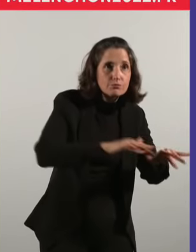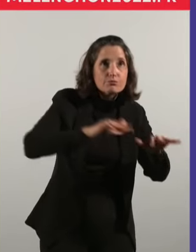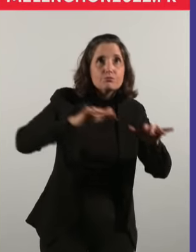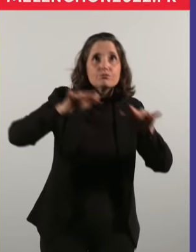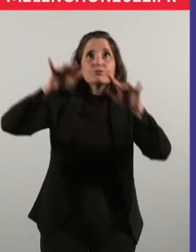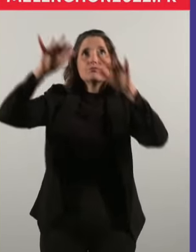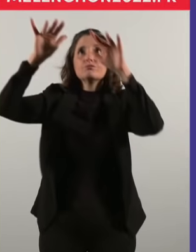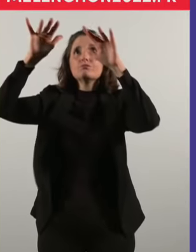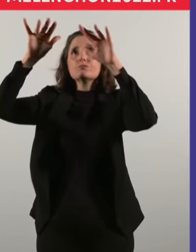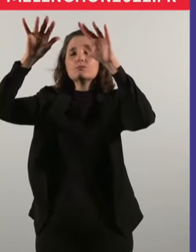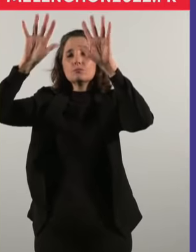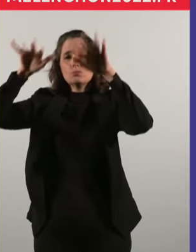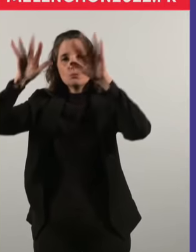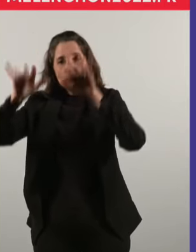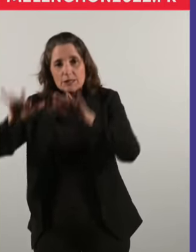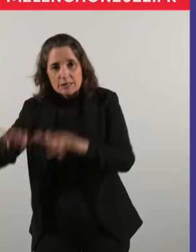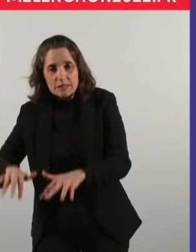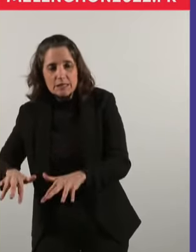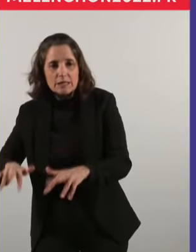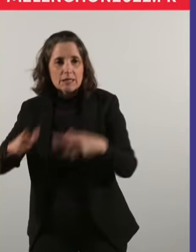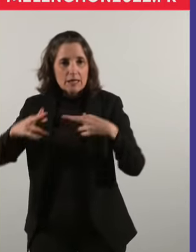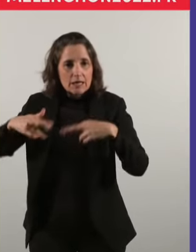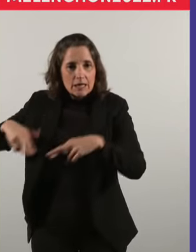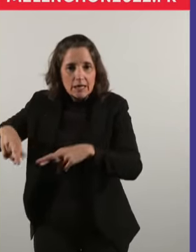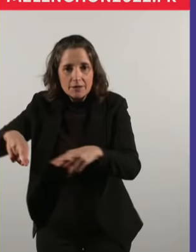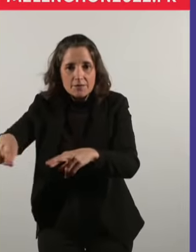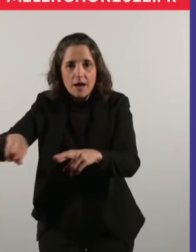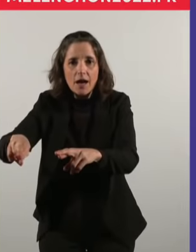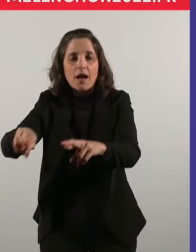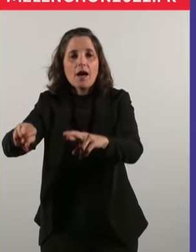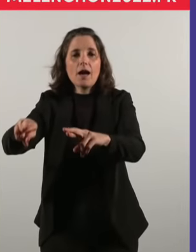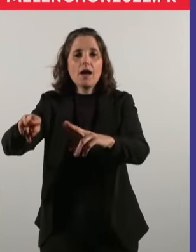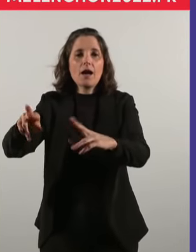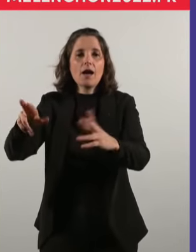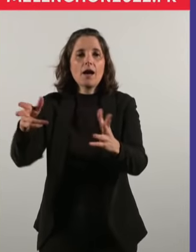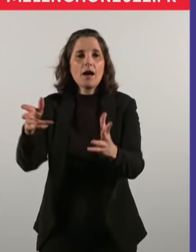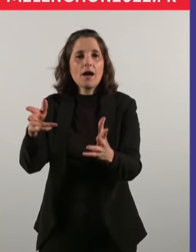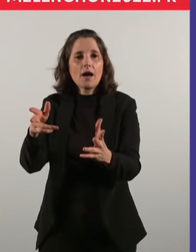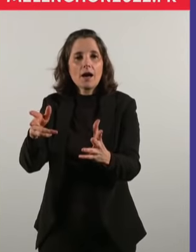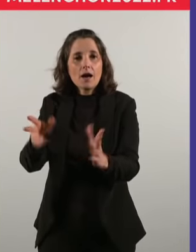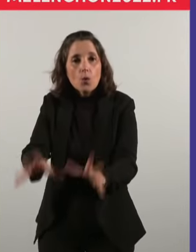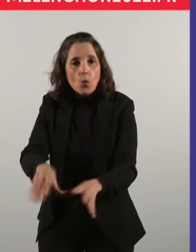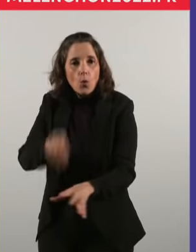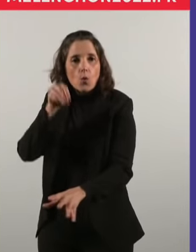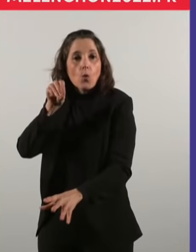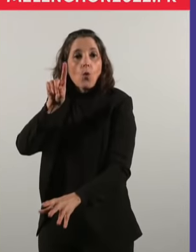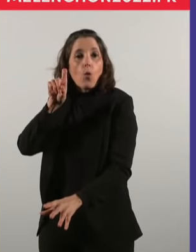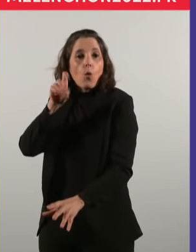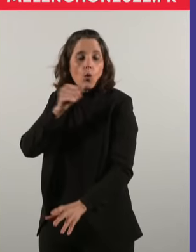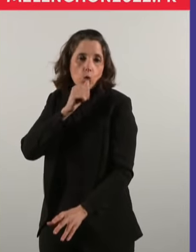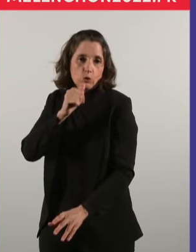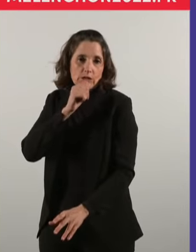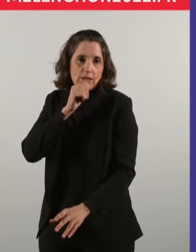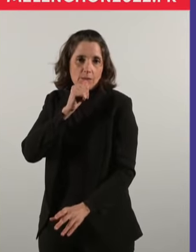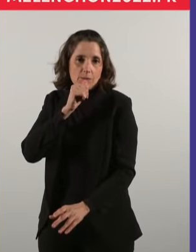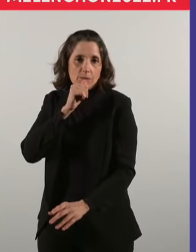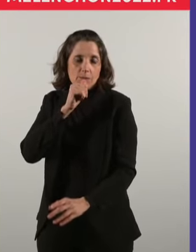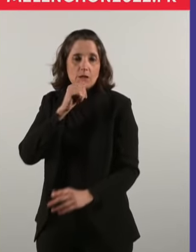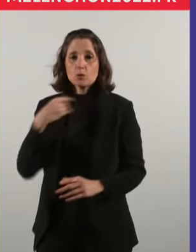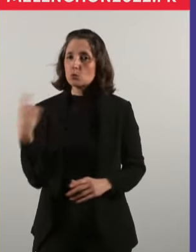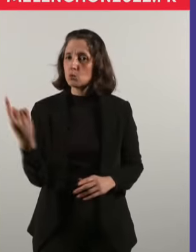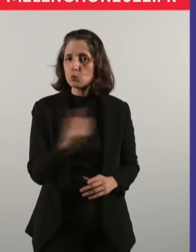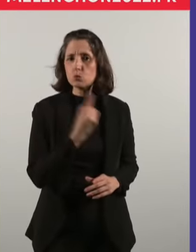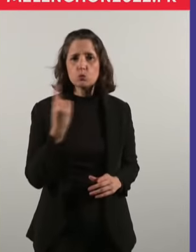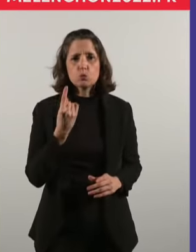pluie, les rivières, l'eau que nous allons consommer. Tous les êtres vivants à la surface de la planète sont